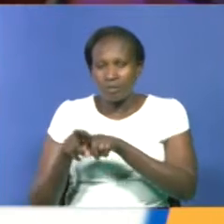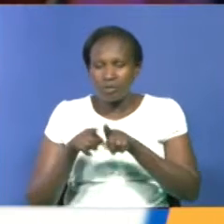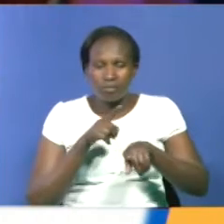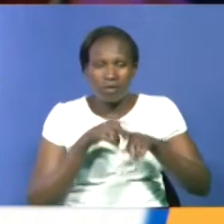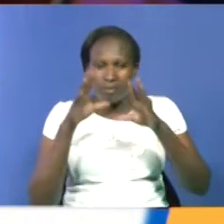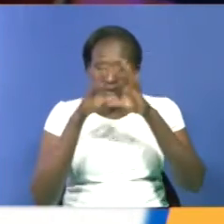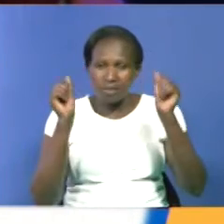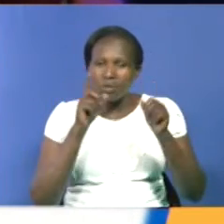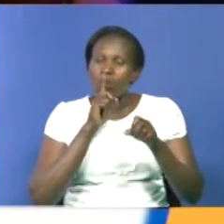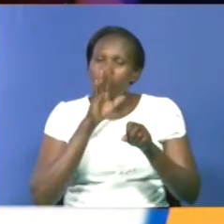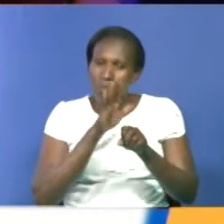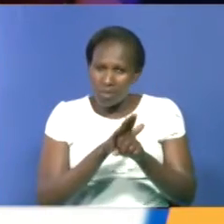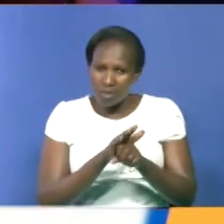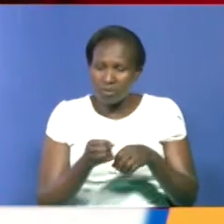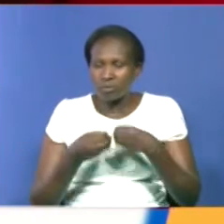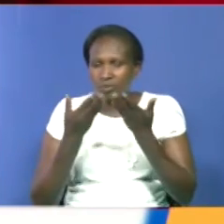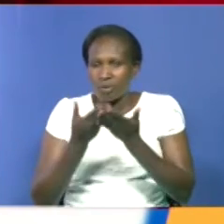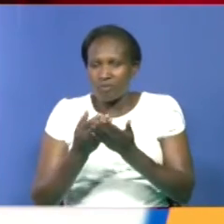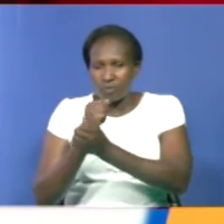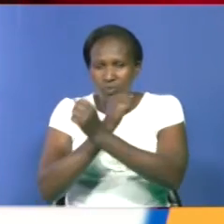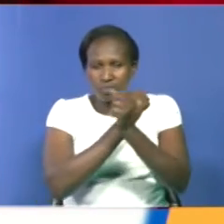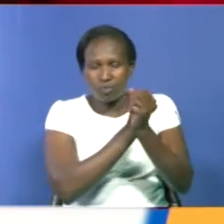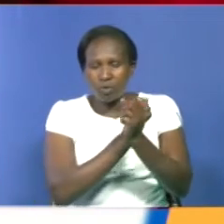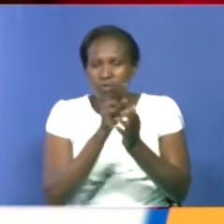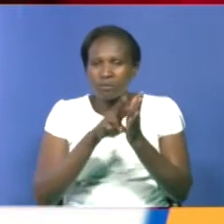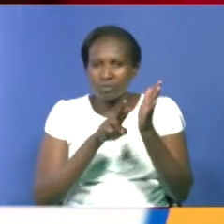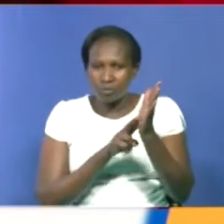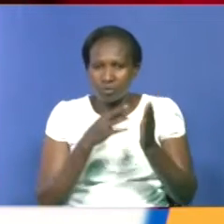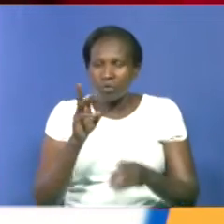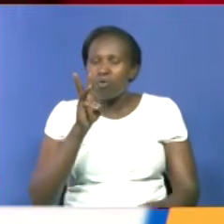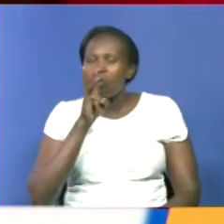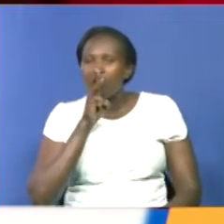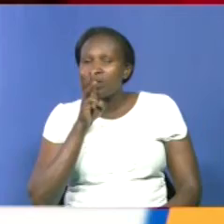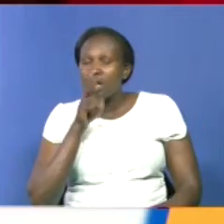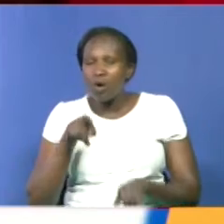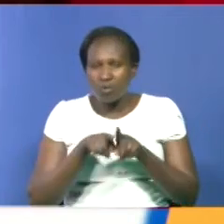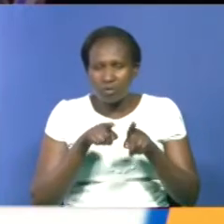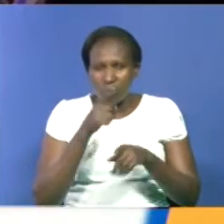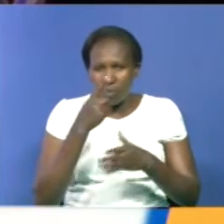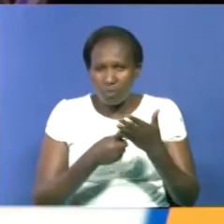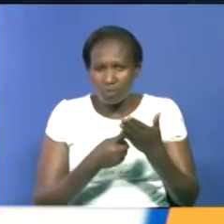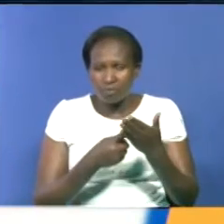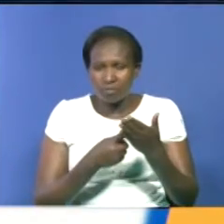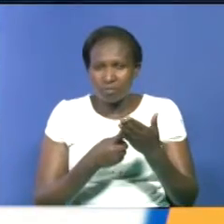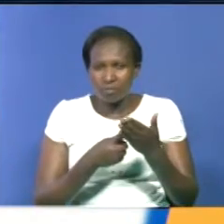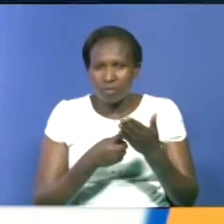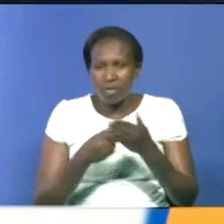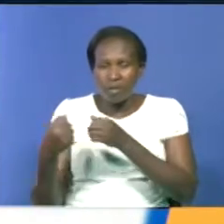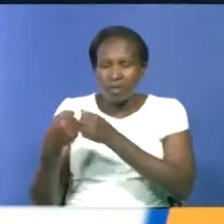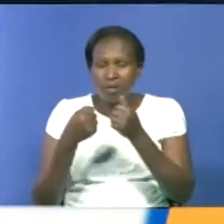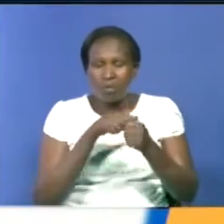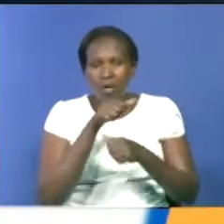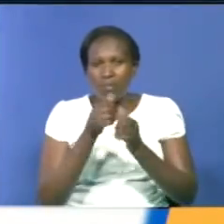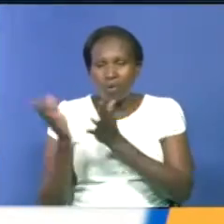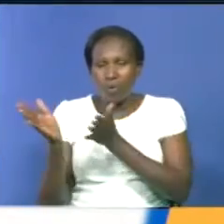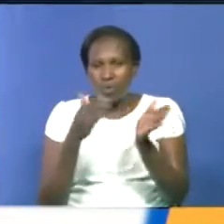Kenyatta ameahidi kujitolea kwake kulinda rasilimali ya maji, huku taifa likikabiliana na changamoto za mabadiliko ya hali ya anga. We